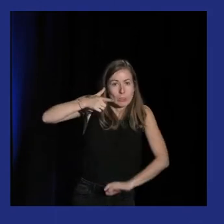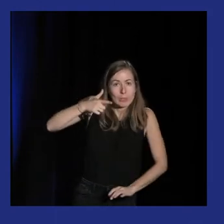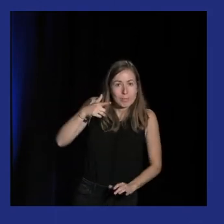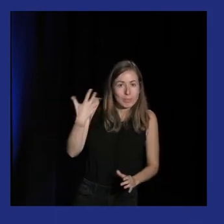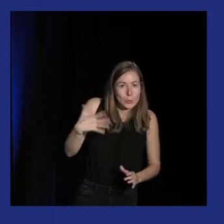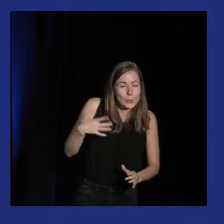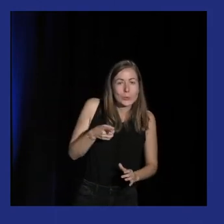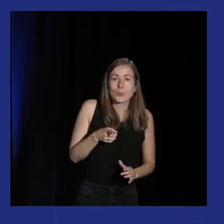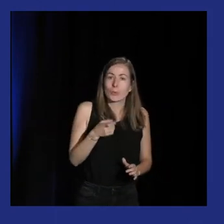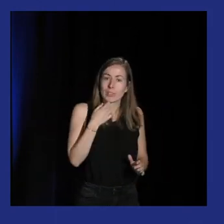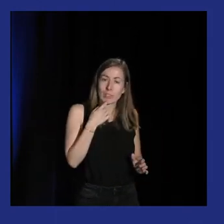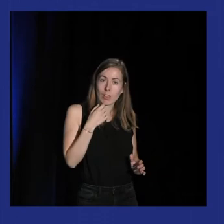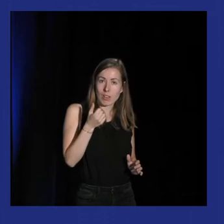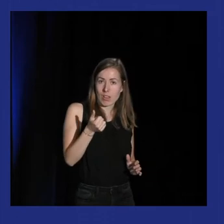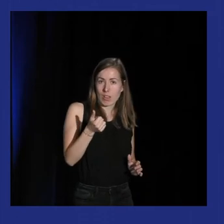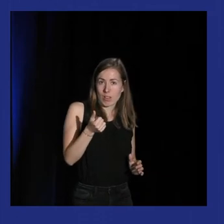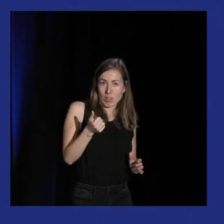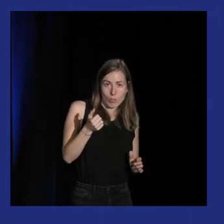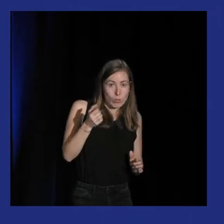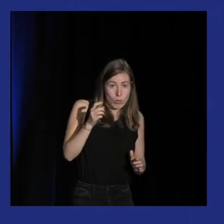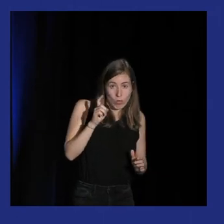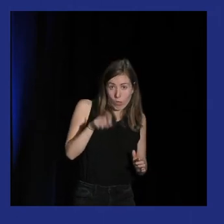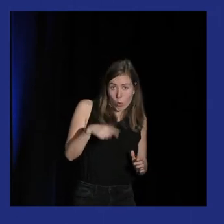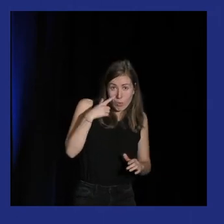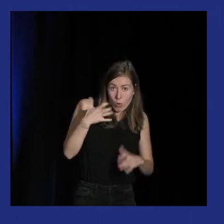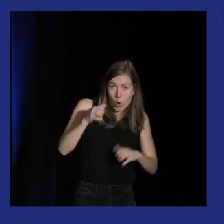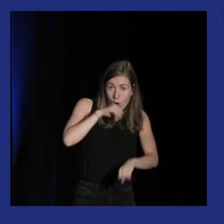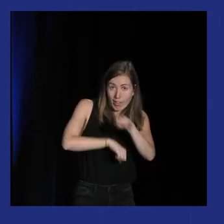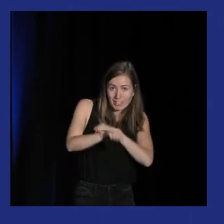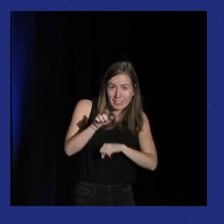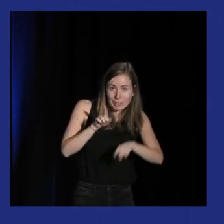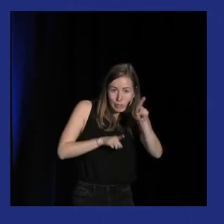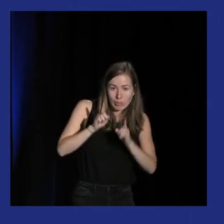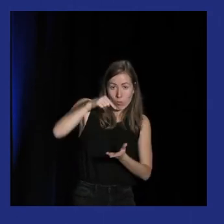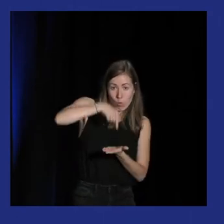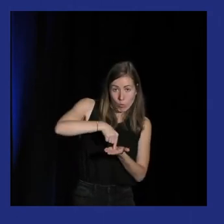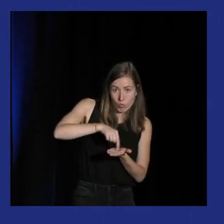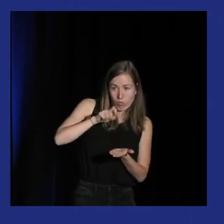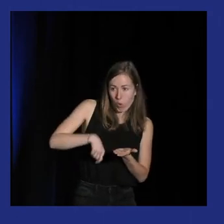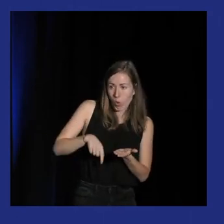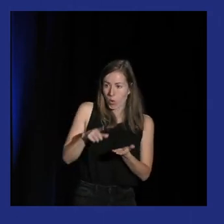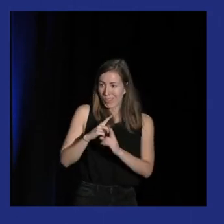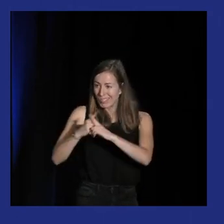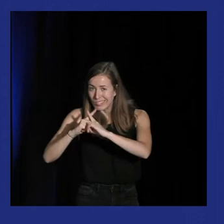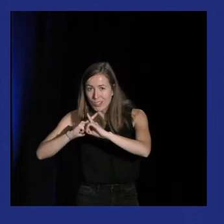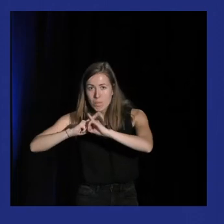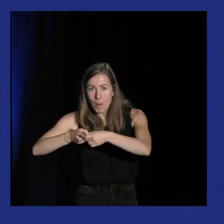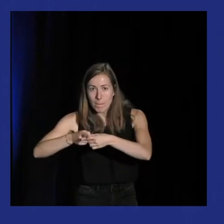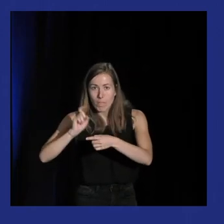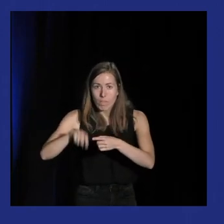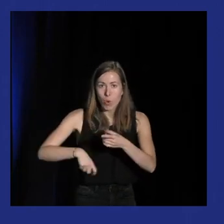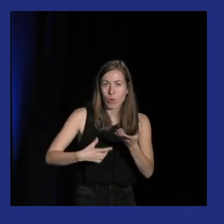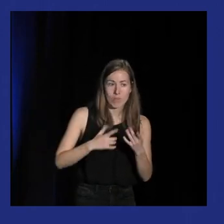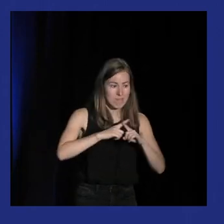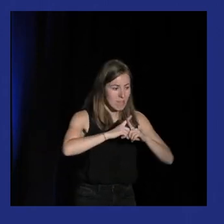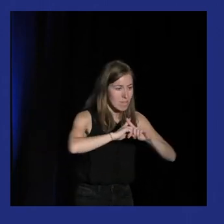devez évidemment aller parler avec ces gens les convaincre de s'embarquer dans ces projets avec vous peut-être et tarafat ou en particulier